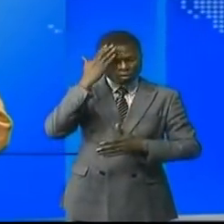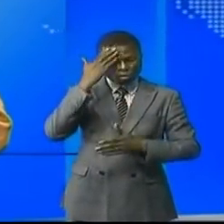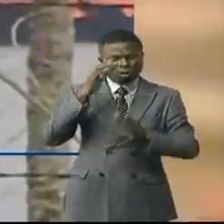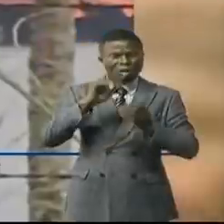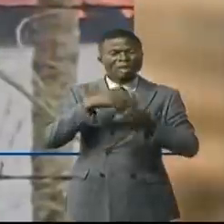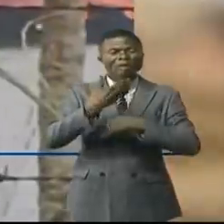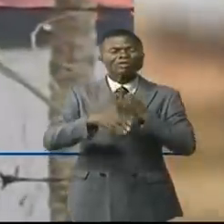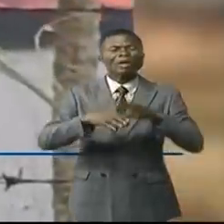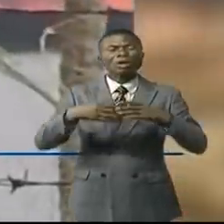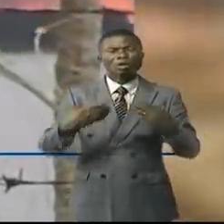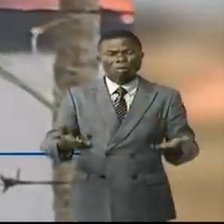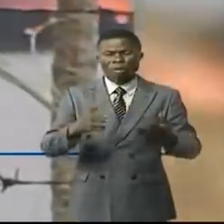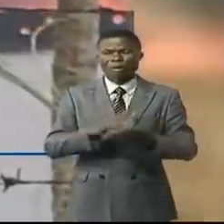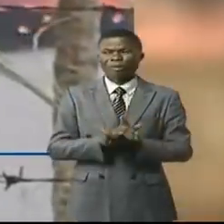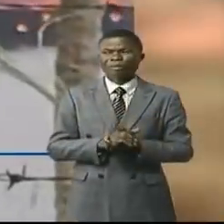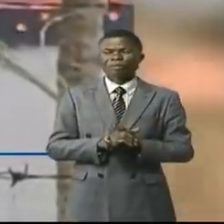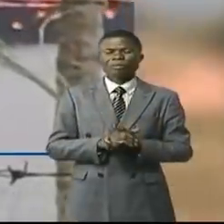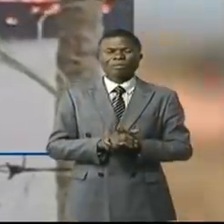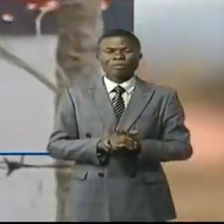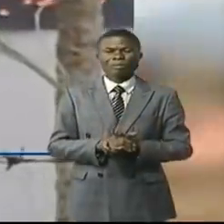suite.